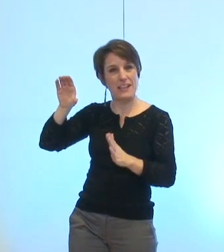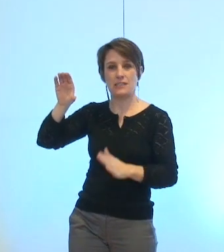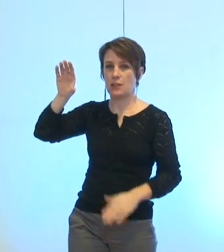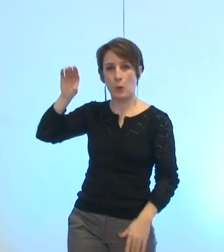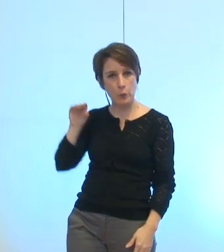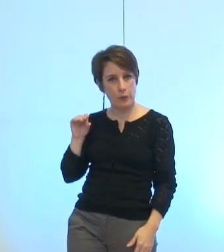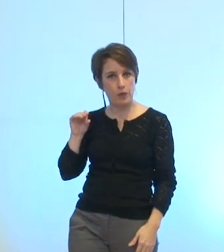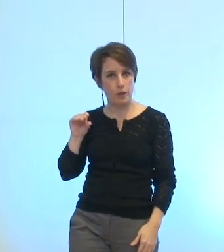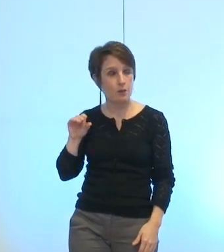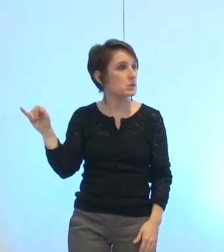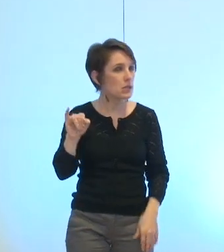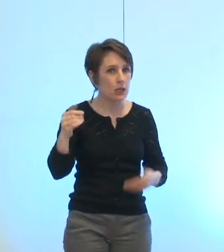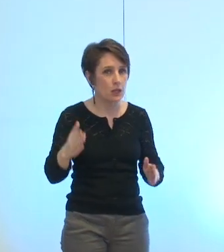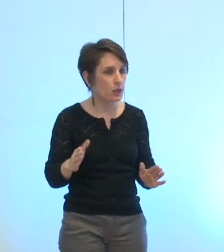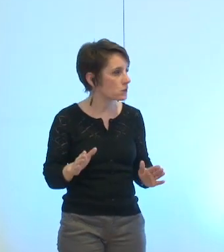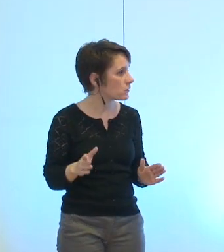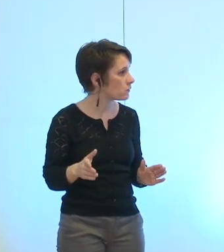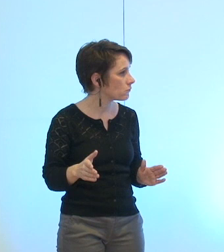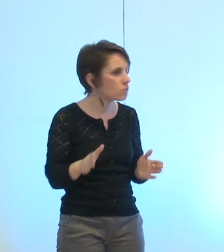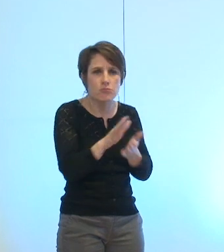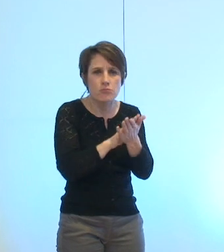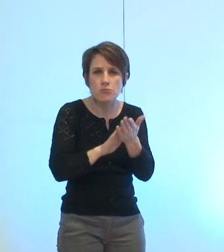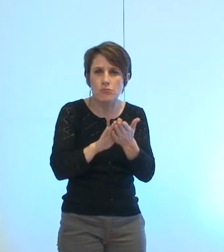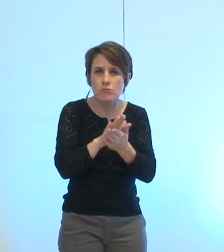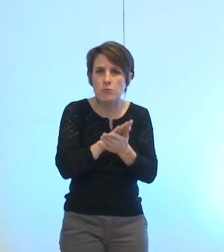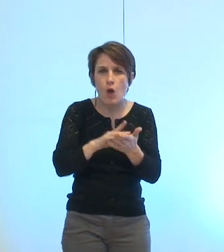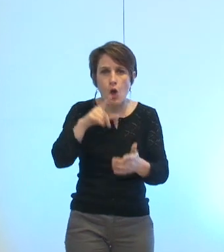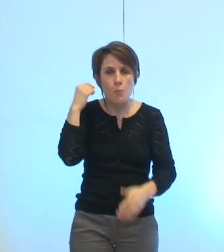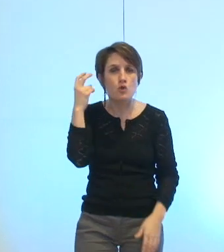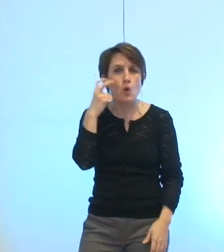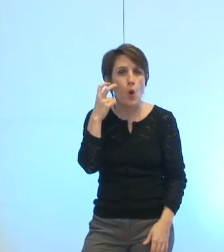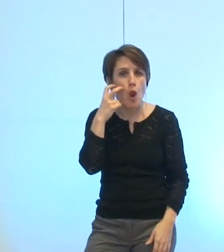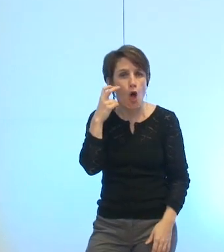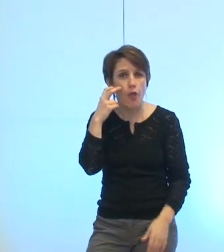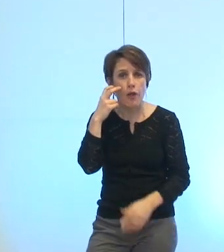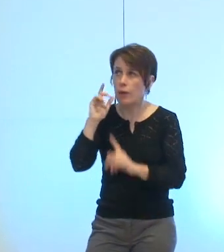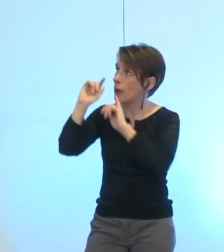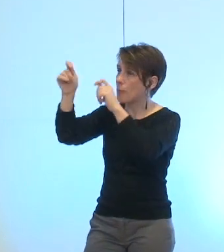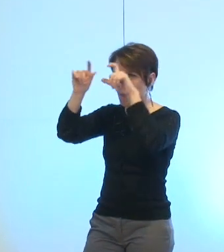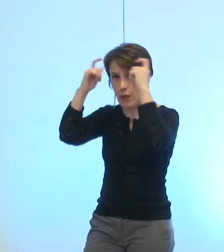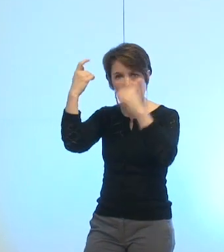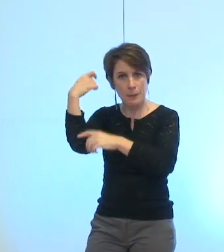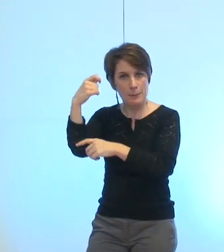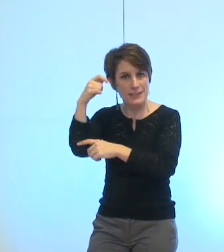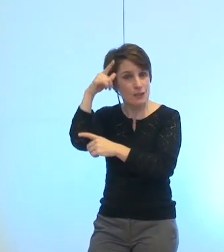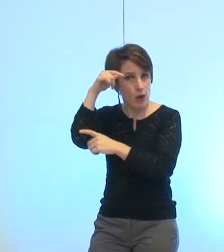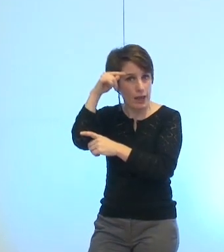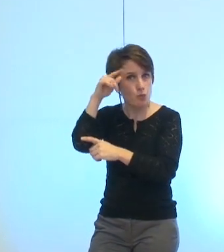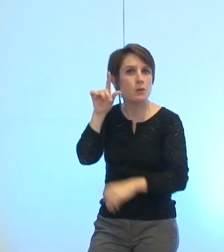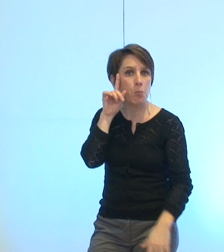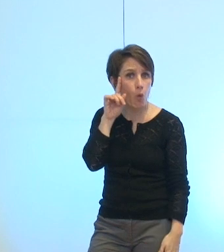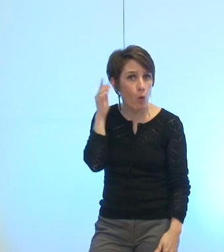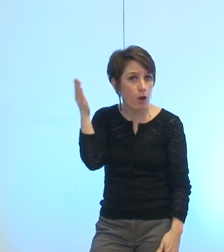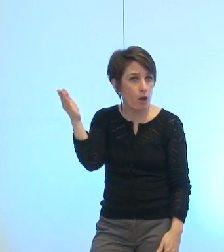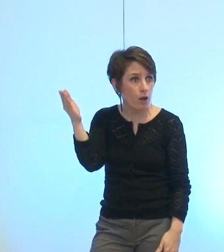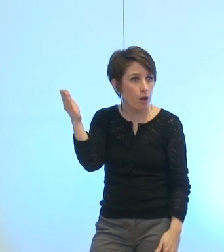mais si François Hollande est le président de la République c'est bien parce que à un moment ou un autre au